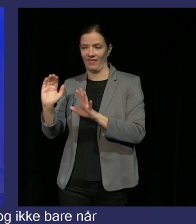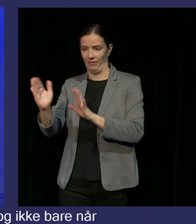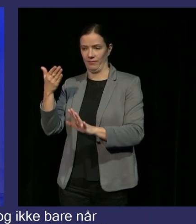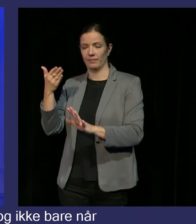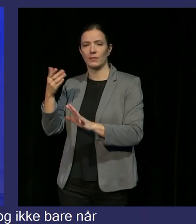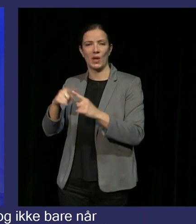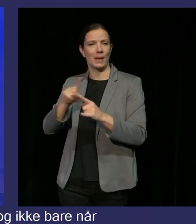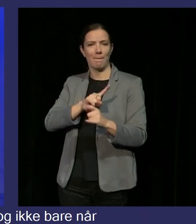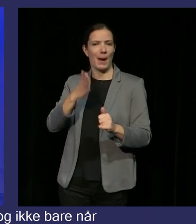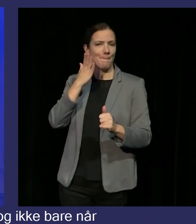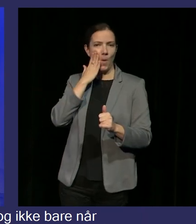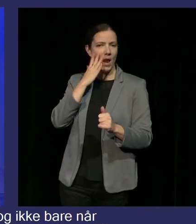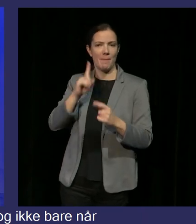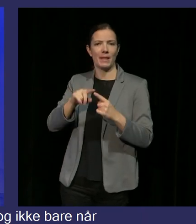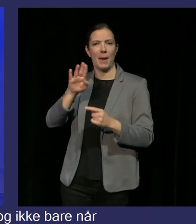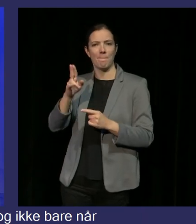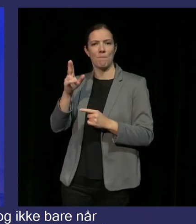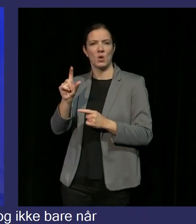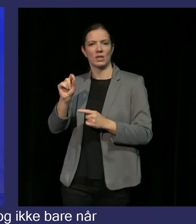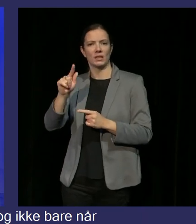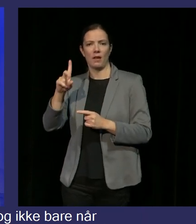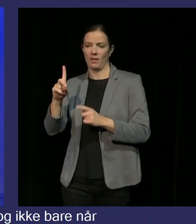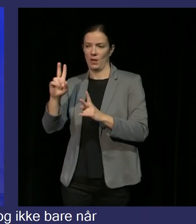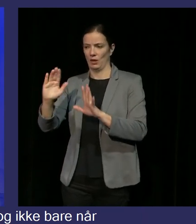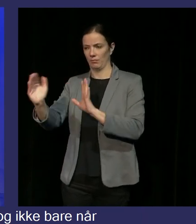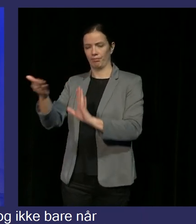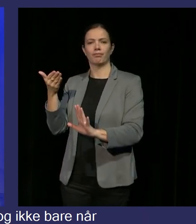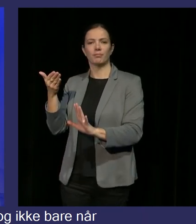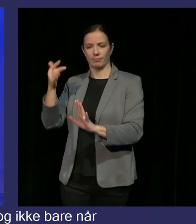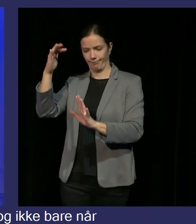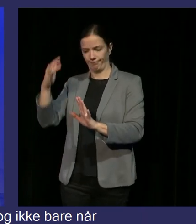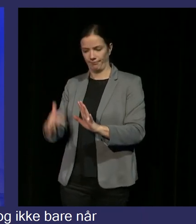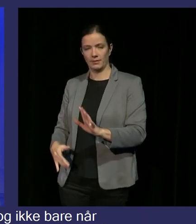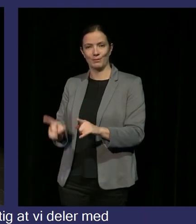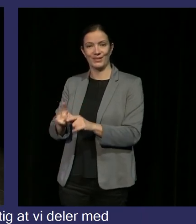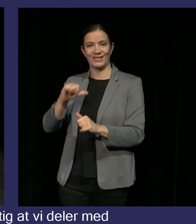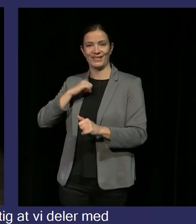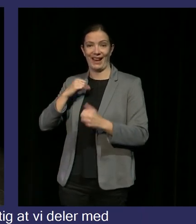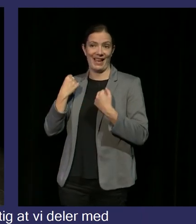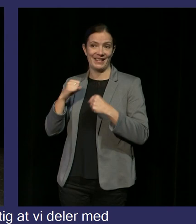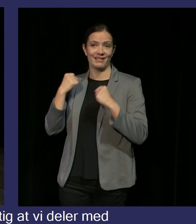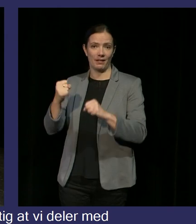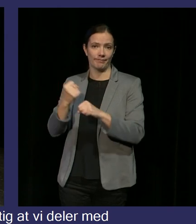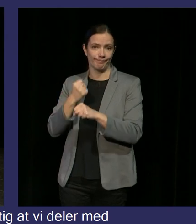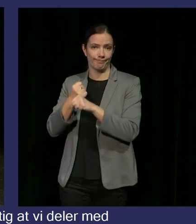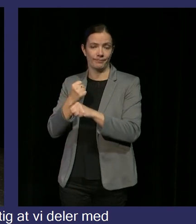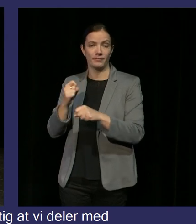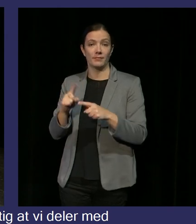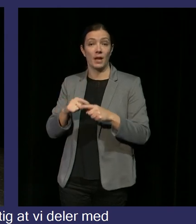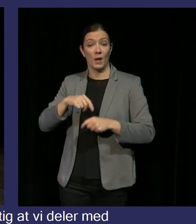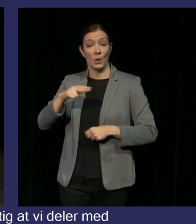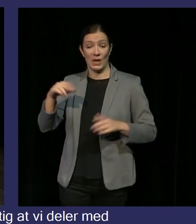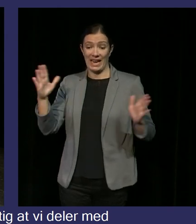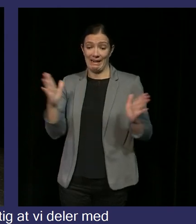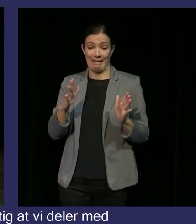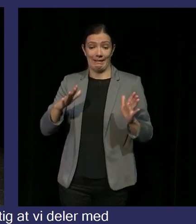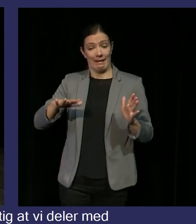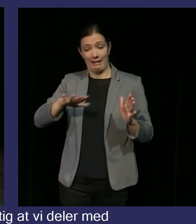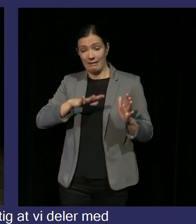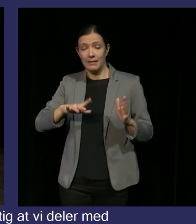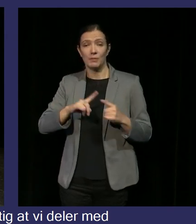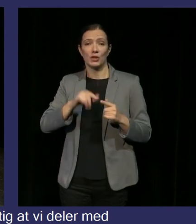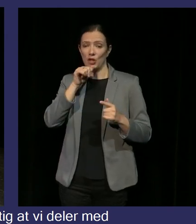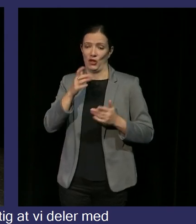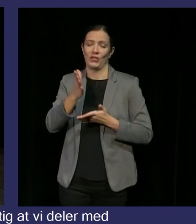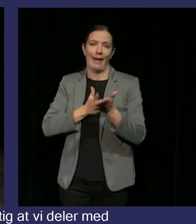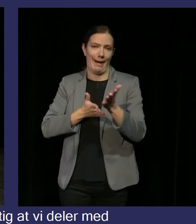søker på bolig. Sånn at det vi må gjøre en innsats selv akkurat nå. Norge er et lite språk, så det blir bare utrolig viktig at vi deler med hverandre